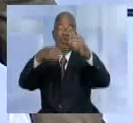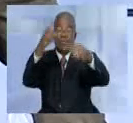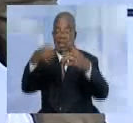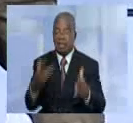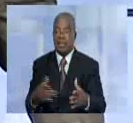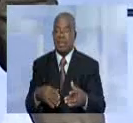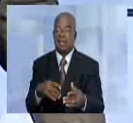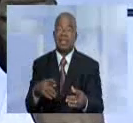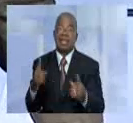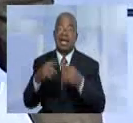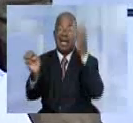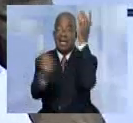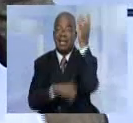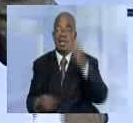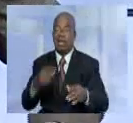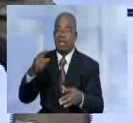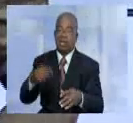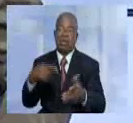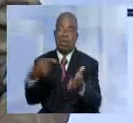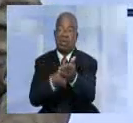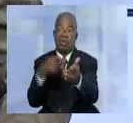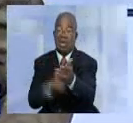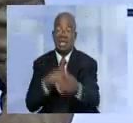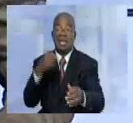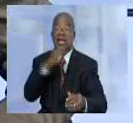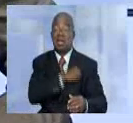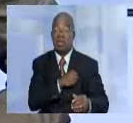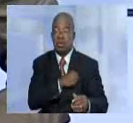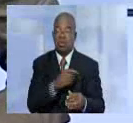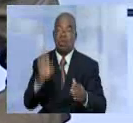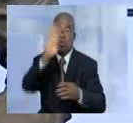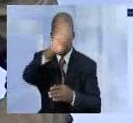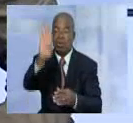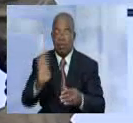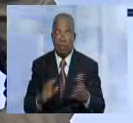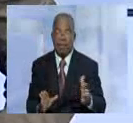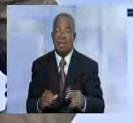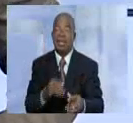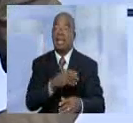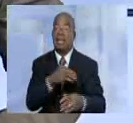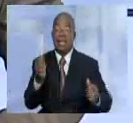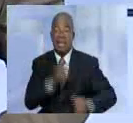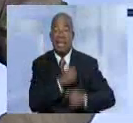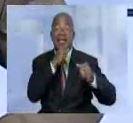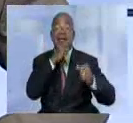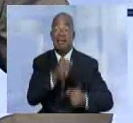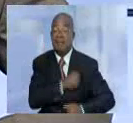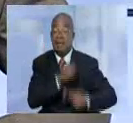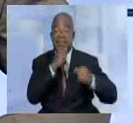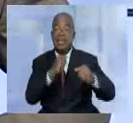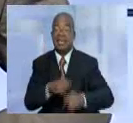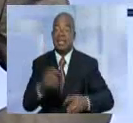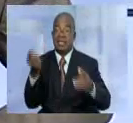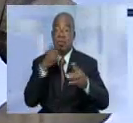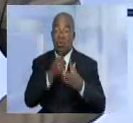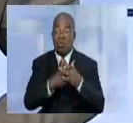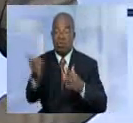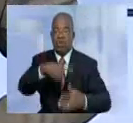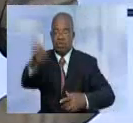reçus par le ministre auprès du président de la République chargé de la défense, Paul Kofi Kofi. Reportage, Léon